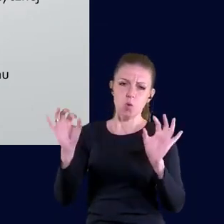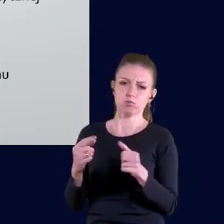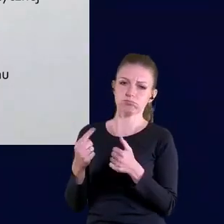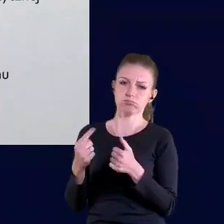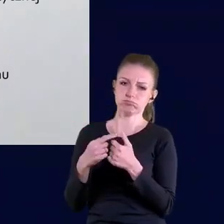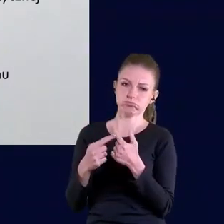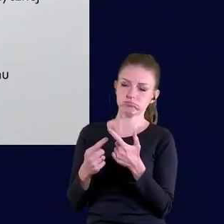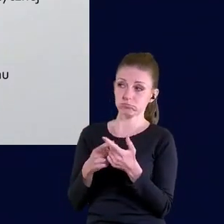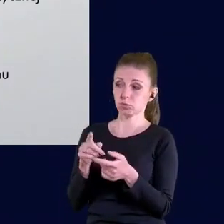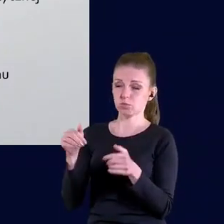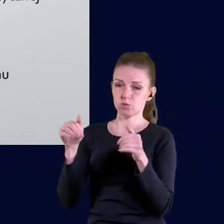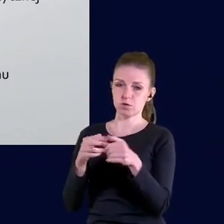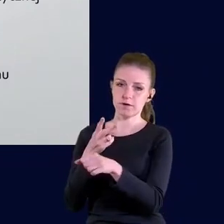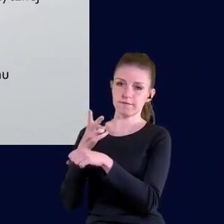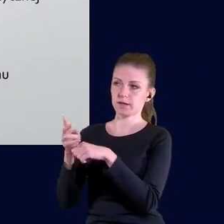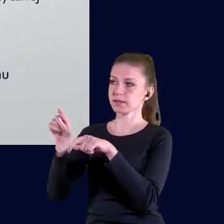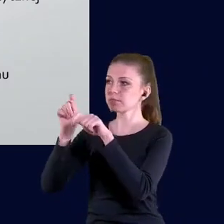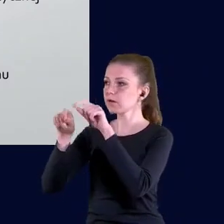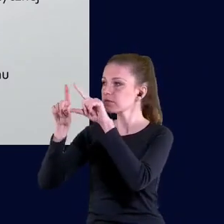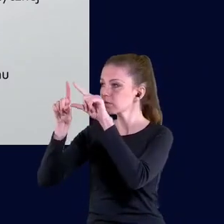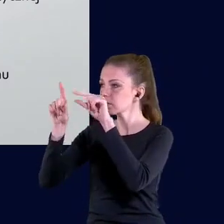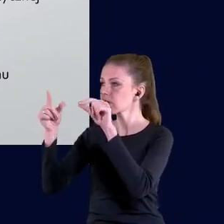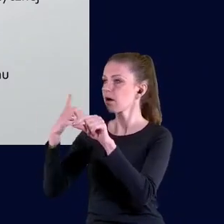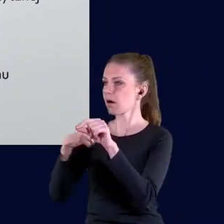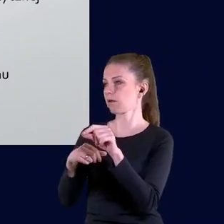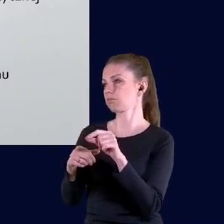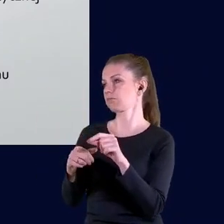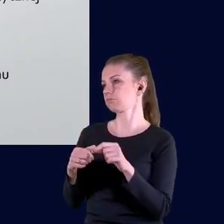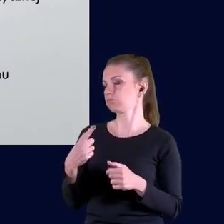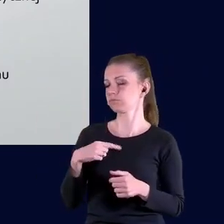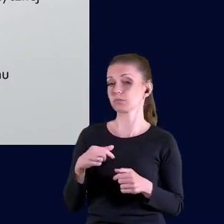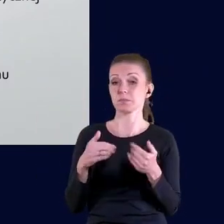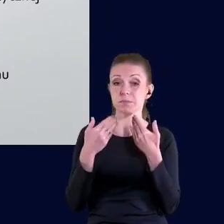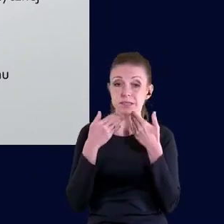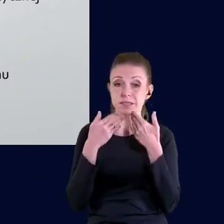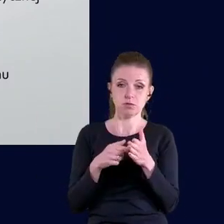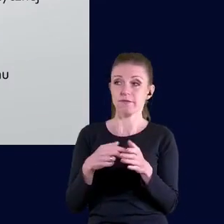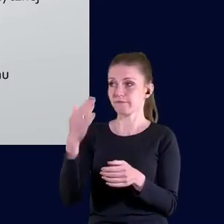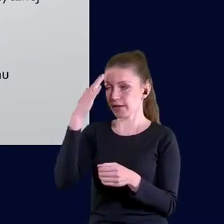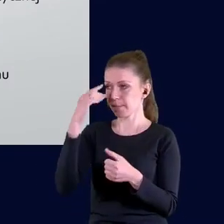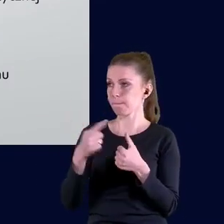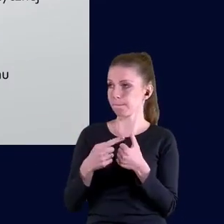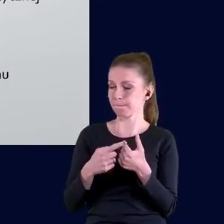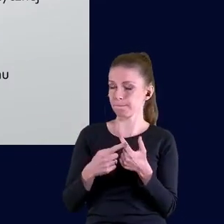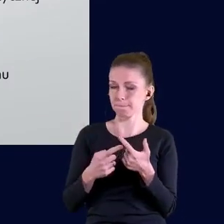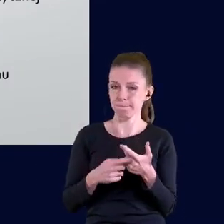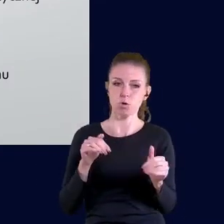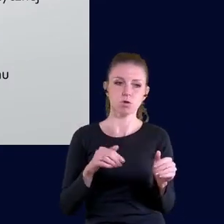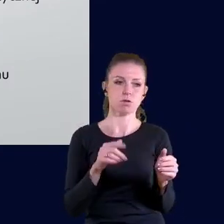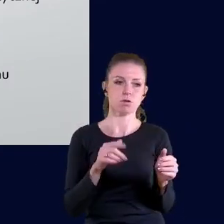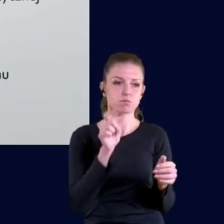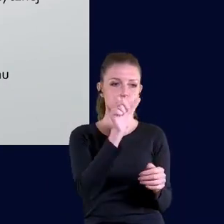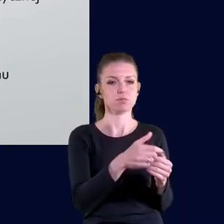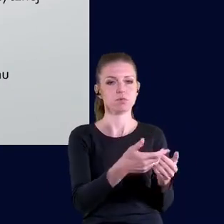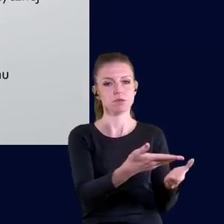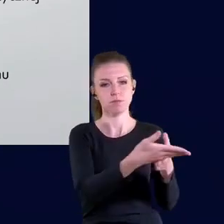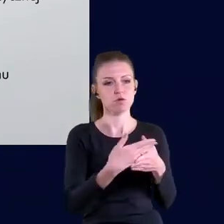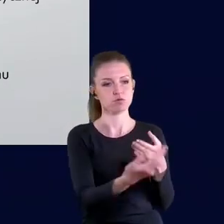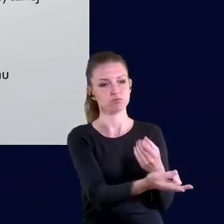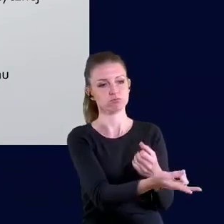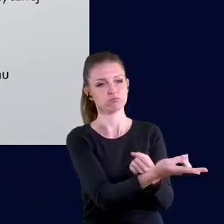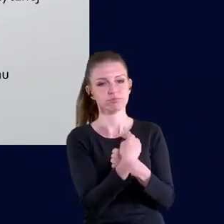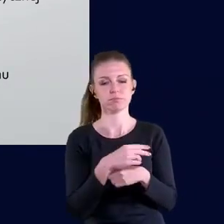zostały rozpatrzone i osoba została pozytywnie rozpatrzona jako uczestnik tego cyklu